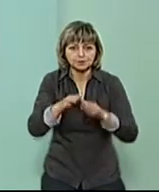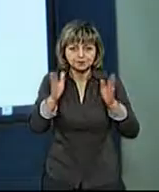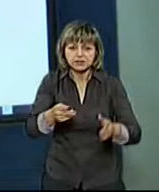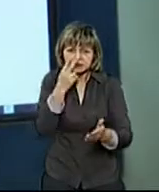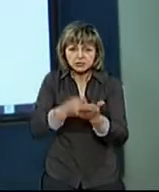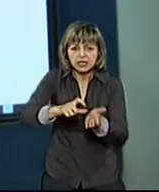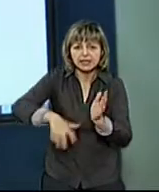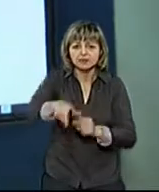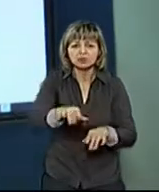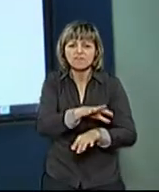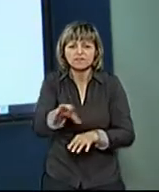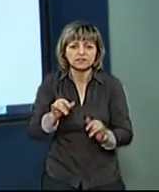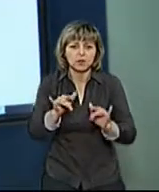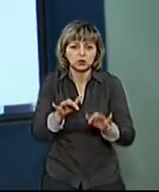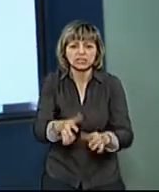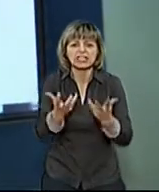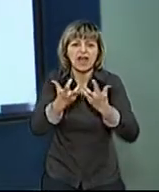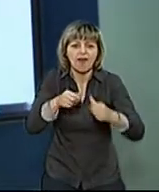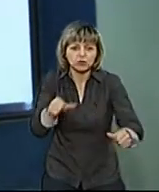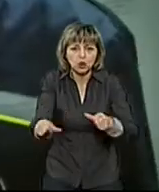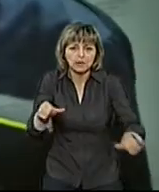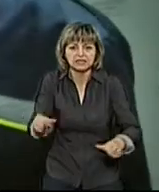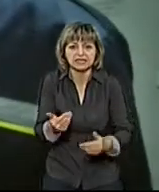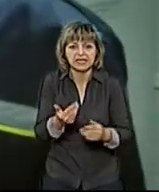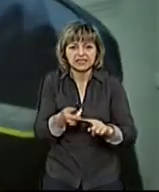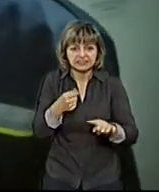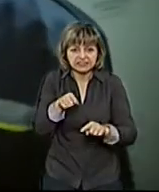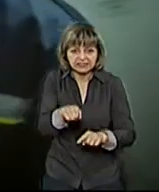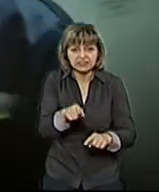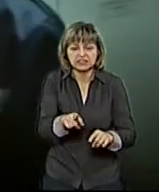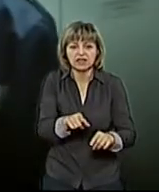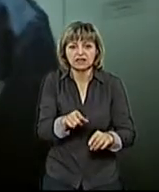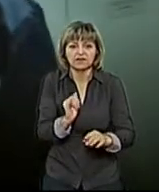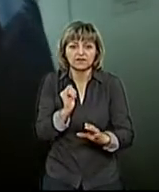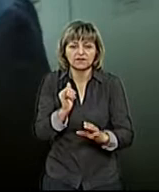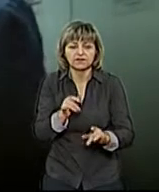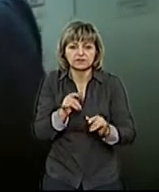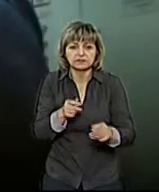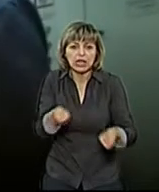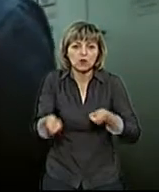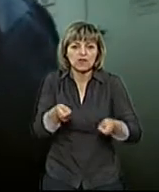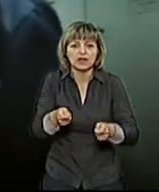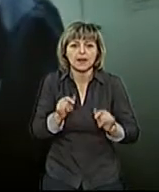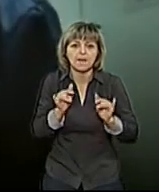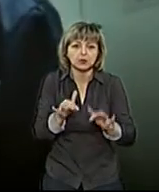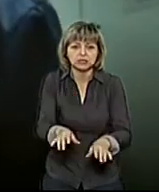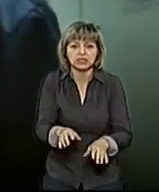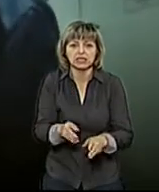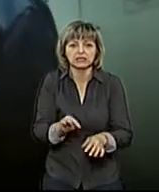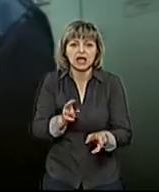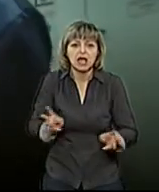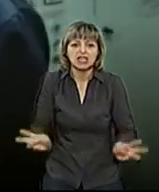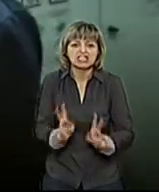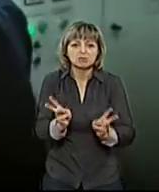операторську. Тут усі процеси автоматизовані. Звідси проводить все керування процесами спалювання щепи